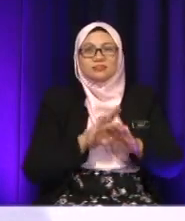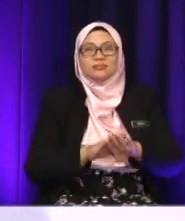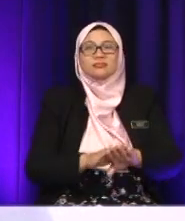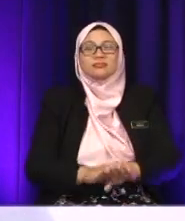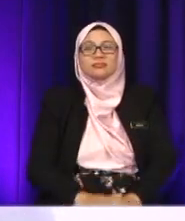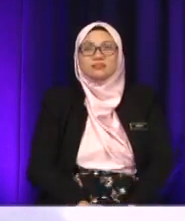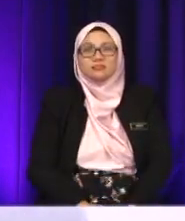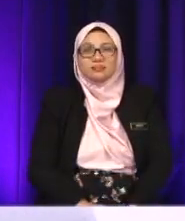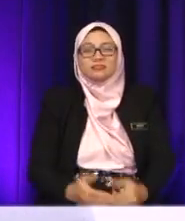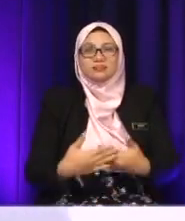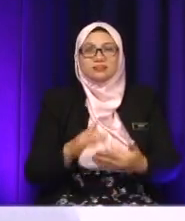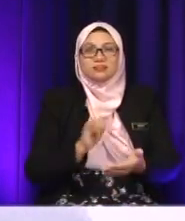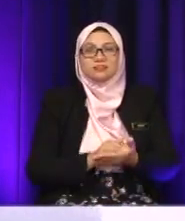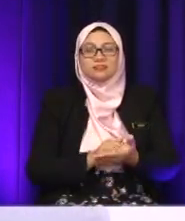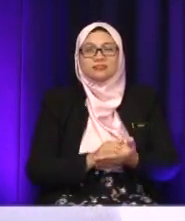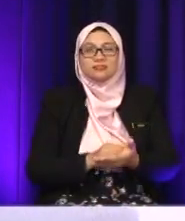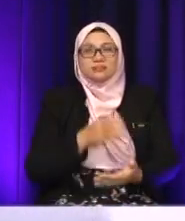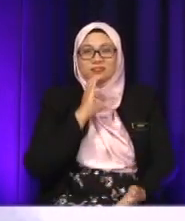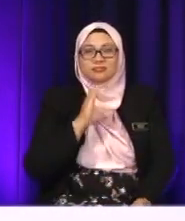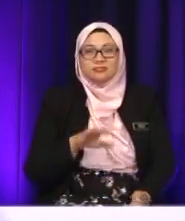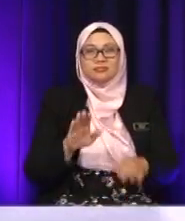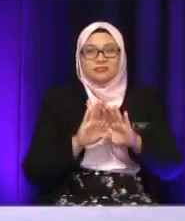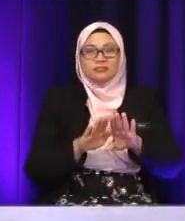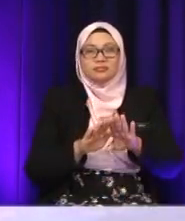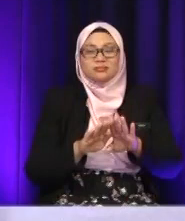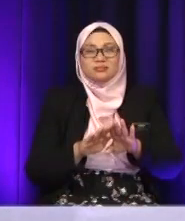berarti dikeluarkan kembali